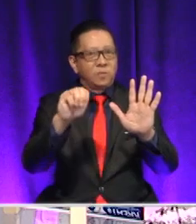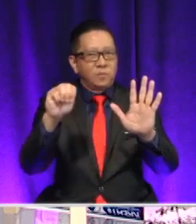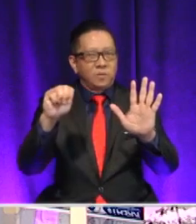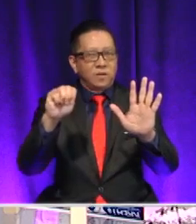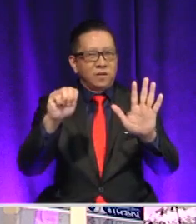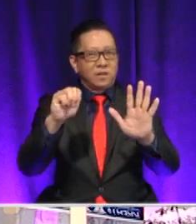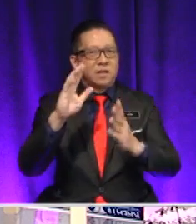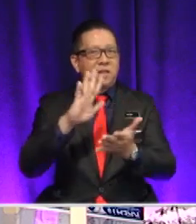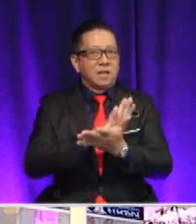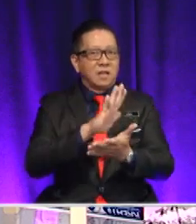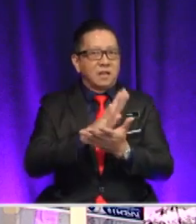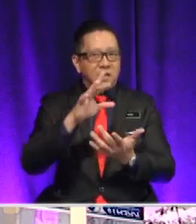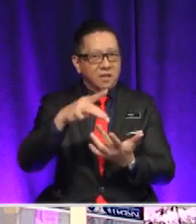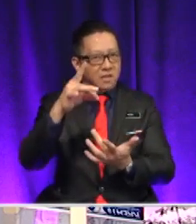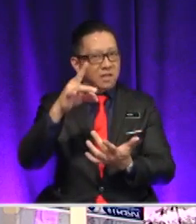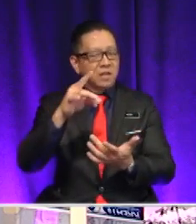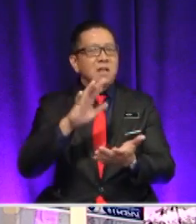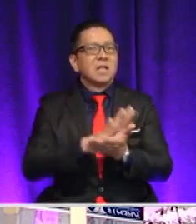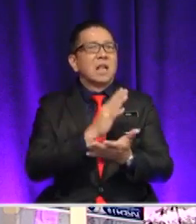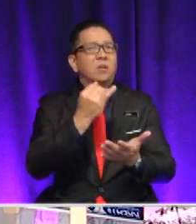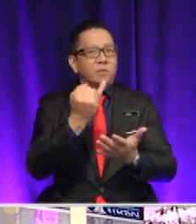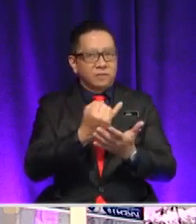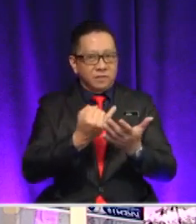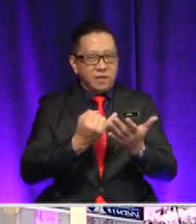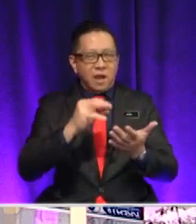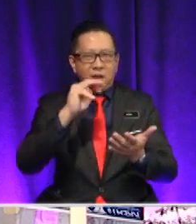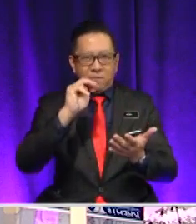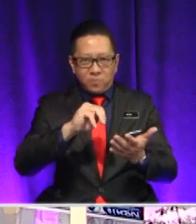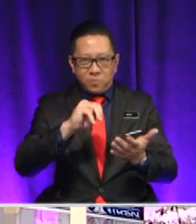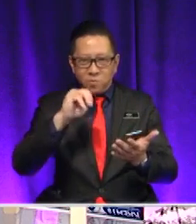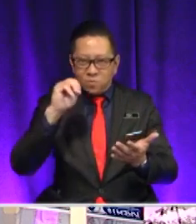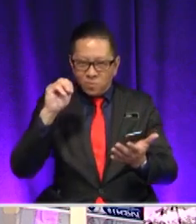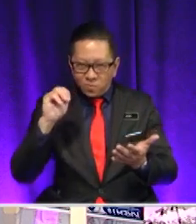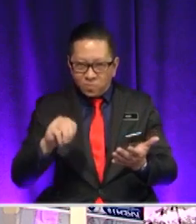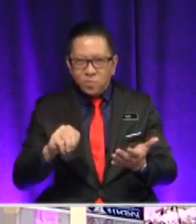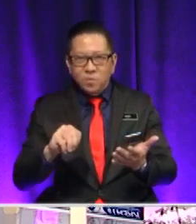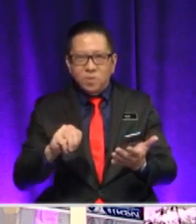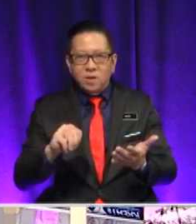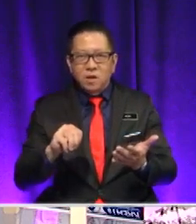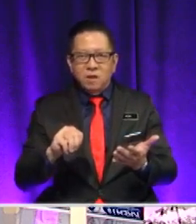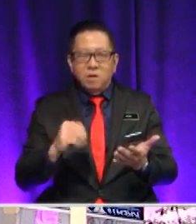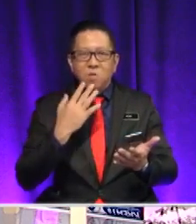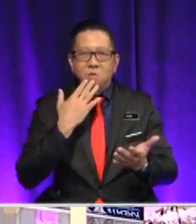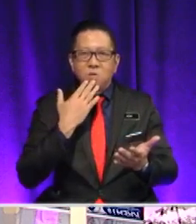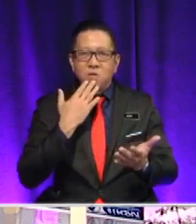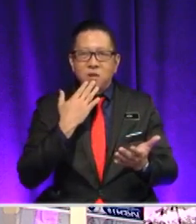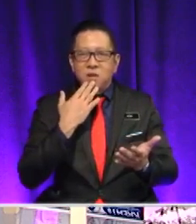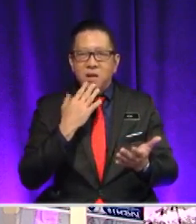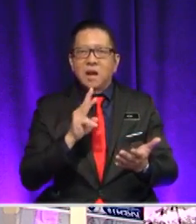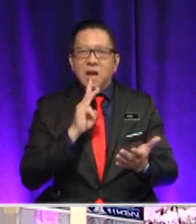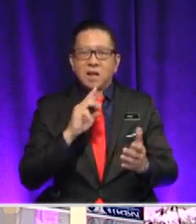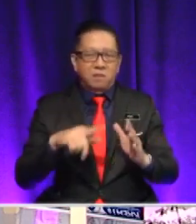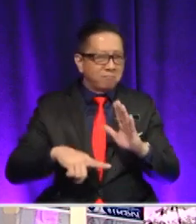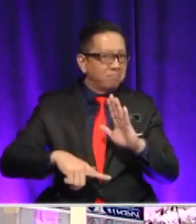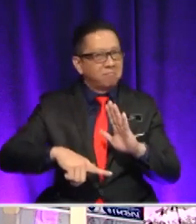yaitu kertas lukisan tetapi murid jika murid ada lukisan warna air yang lebih dapat